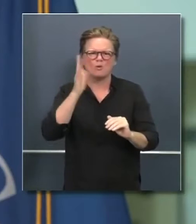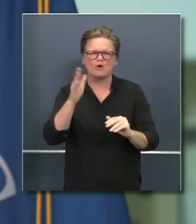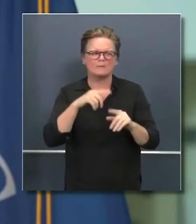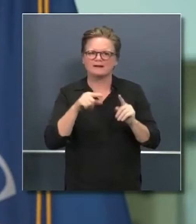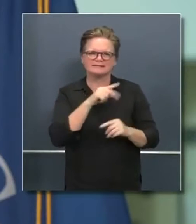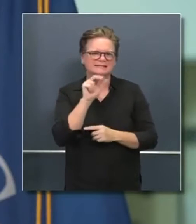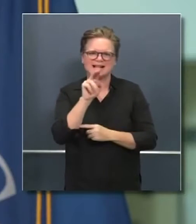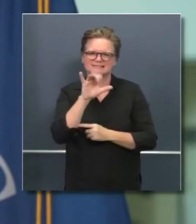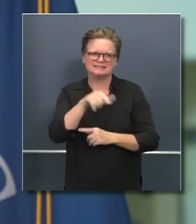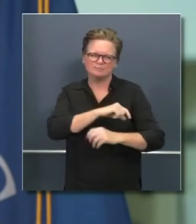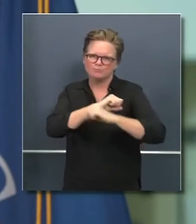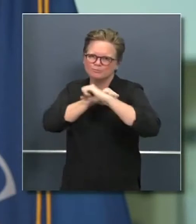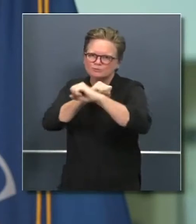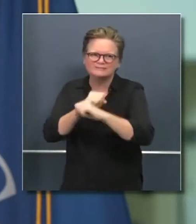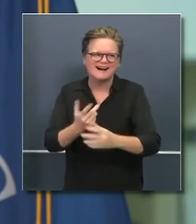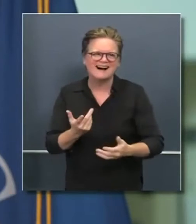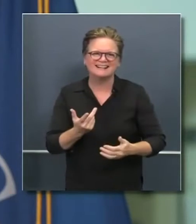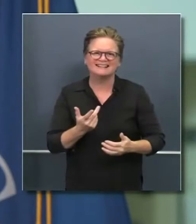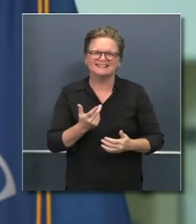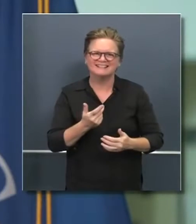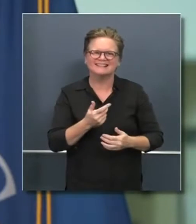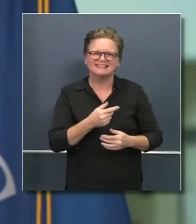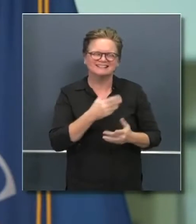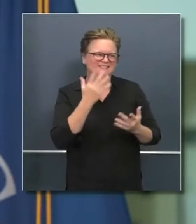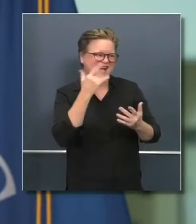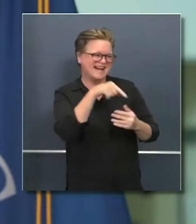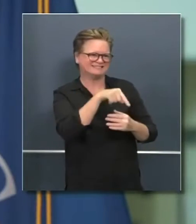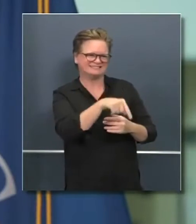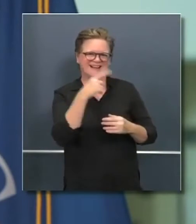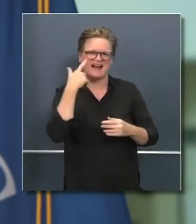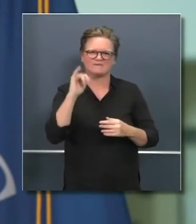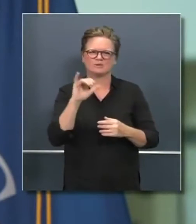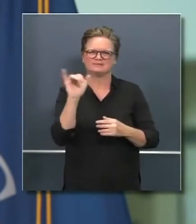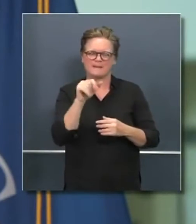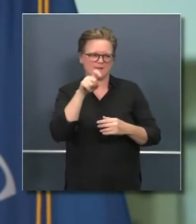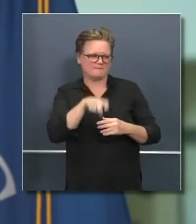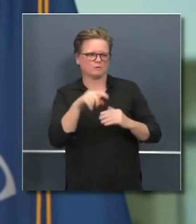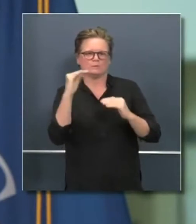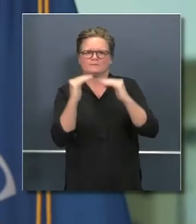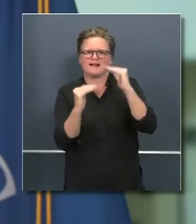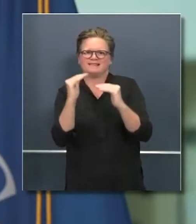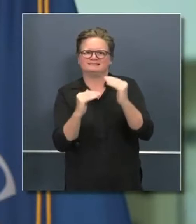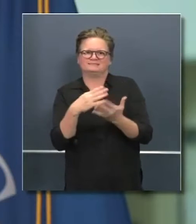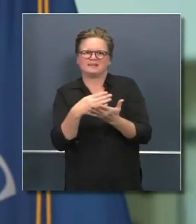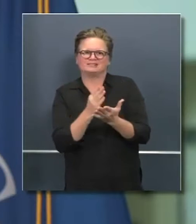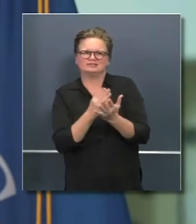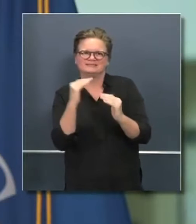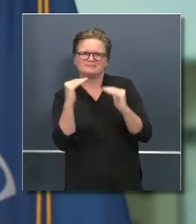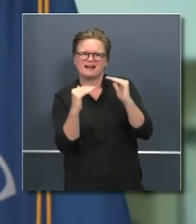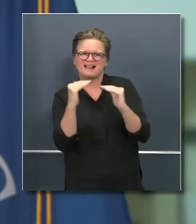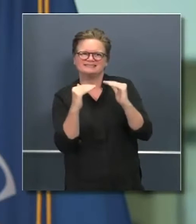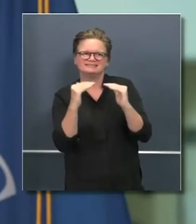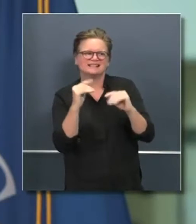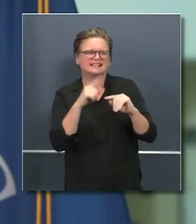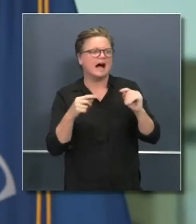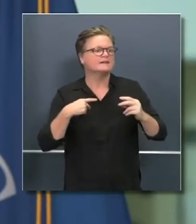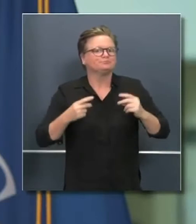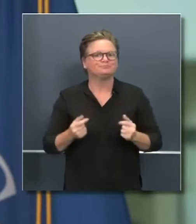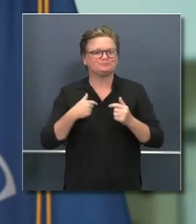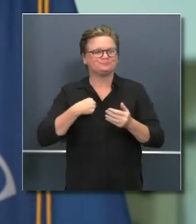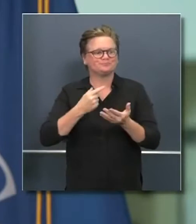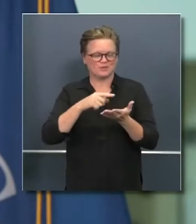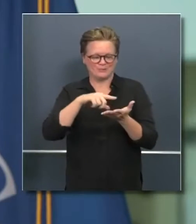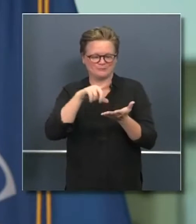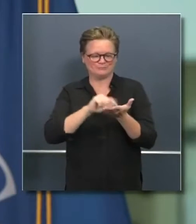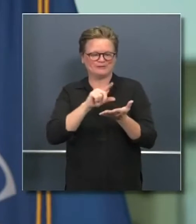ngày thứ năm 18 tháng 6. Còn việc khi Thanh Tùng đang thưa chuyện quý vị thì lệnh đã có hiệu lực rồi. Như vậy thì thưa quý vị nhìn